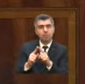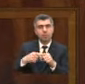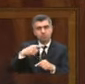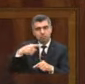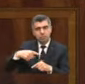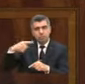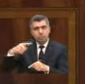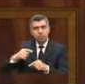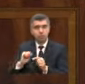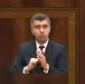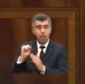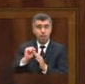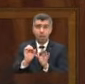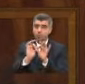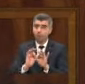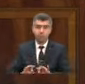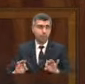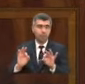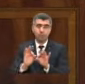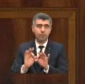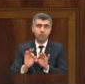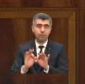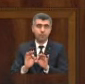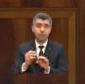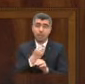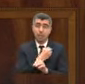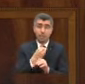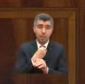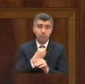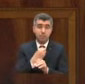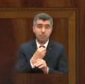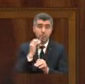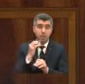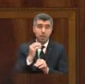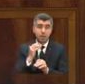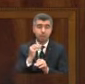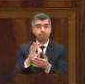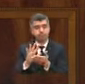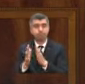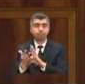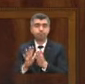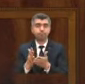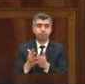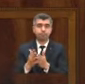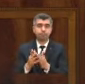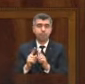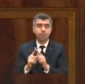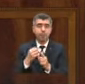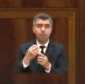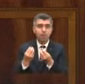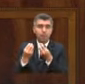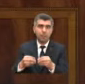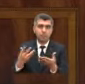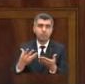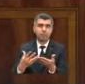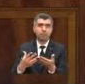مرتفعة ما غيعطي شي أثر. المنظومة الصحية مترهلة، المنظومة الصحية ضعيفة،